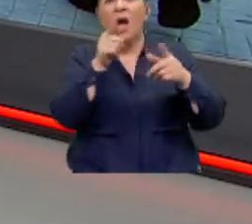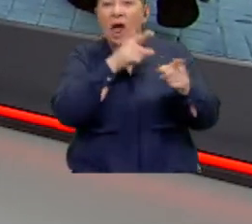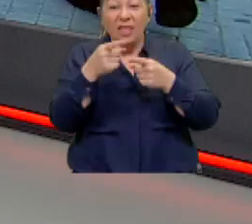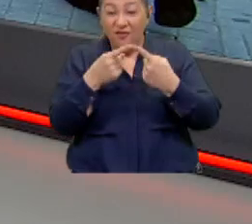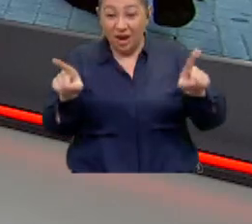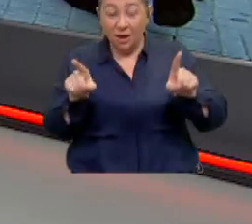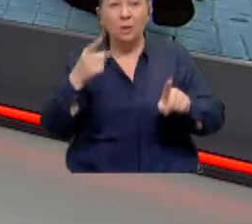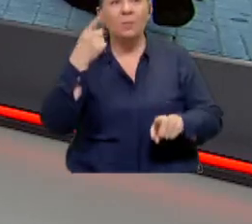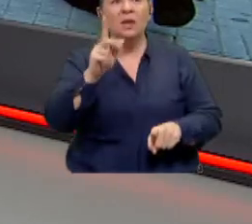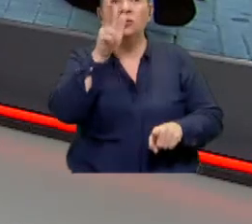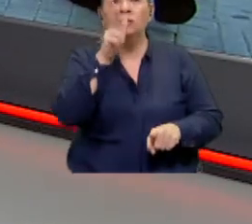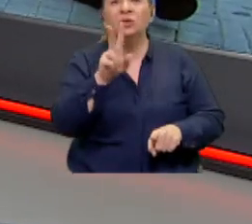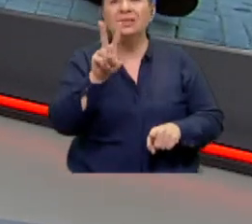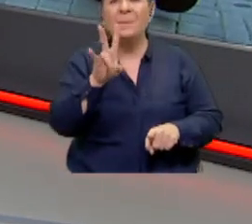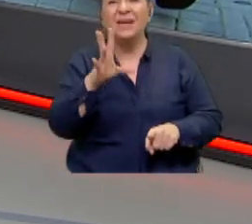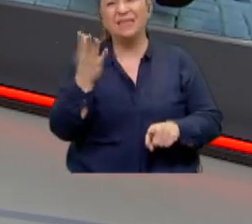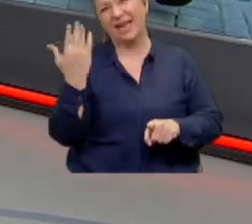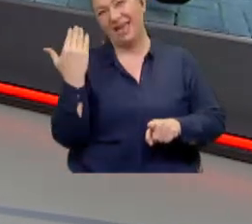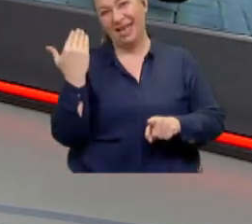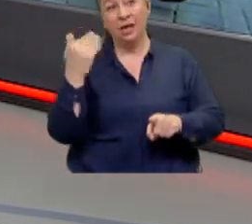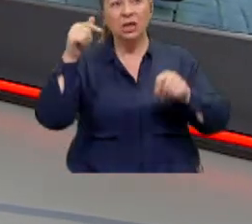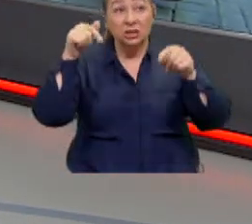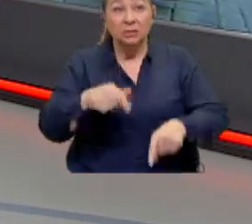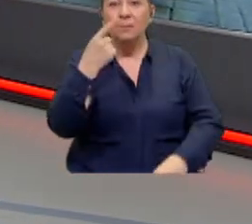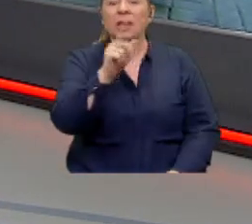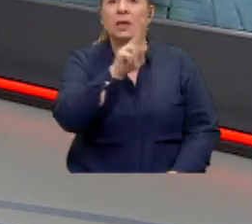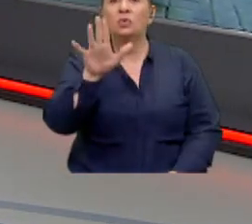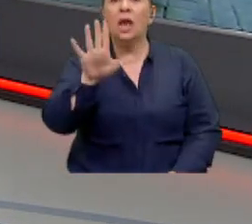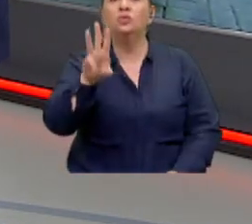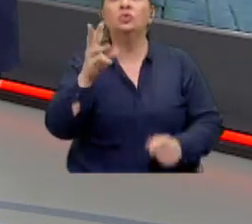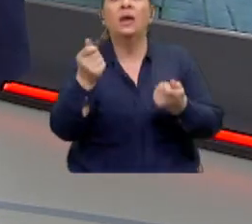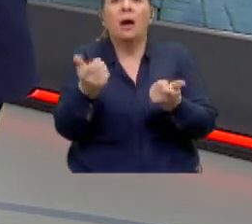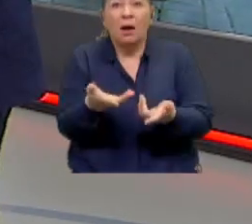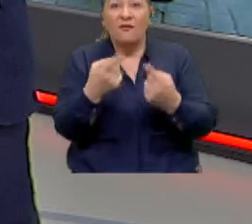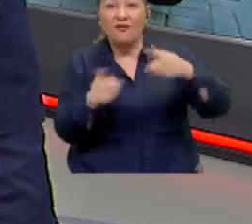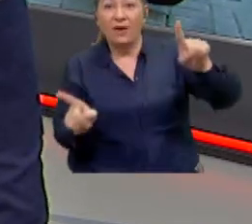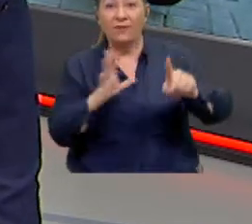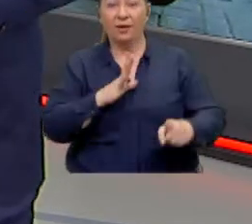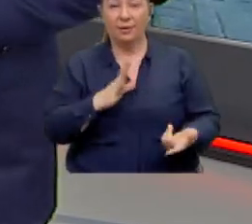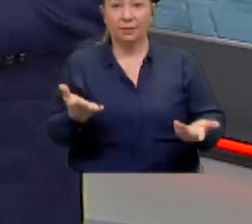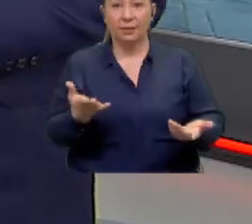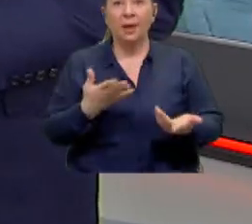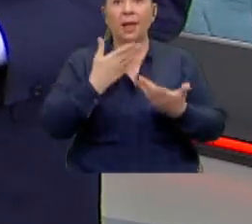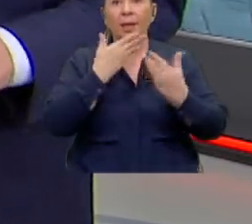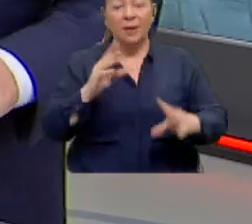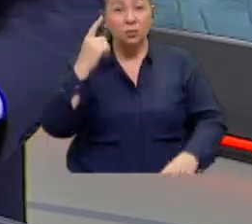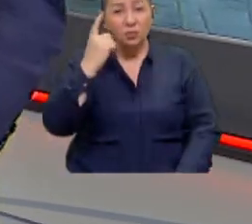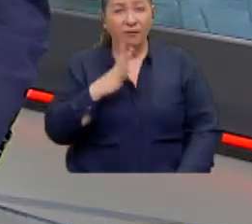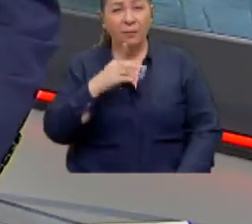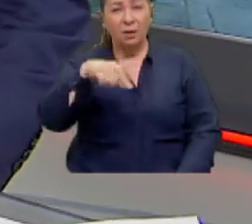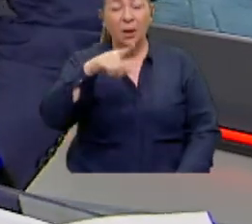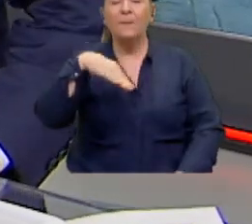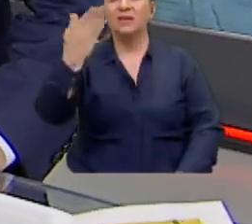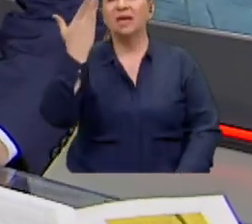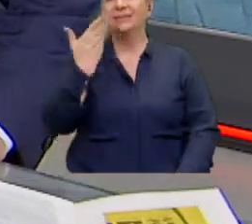fark 1325 liraydı. Şimdi 1753 liraya yükseldi. Emekliyi düşünen var mı? Bir